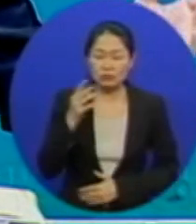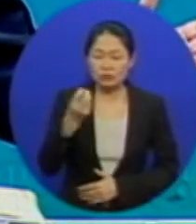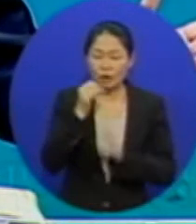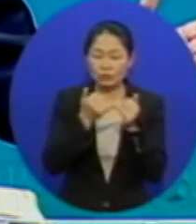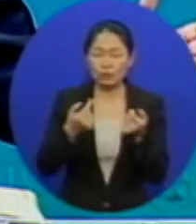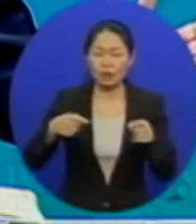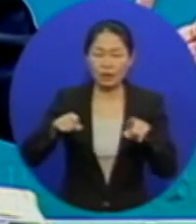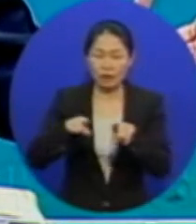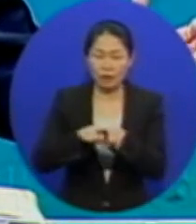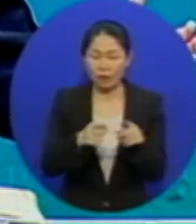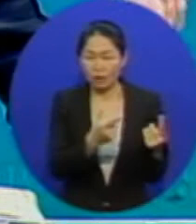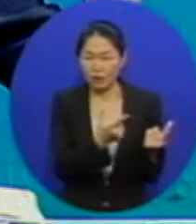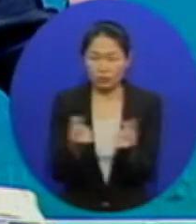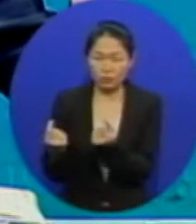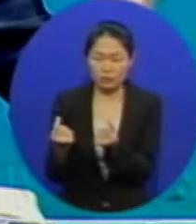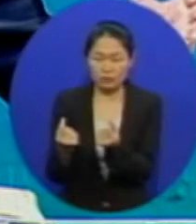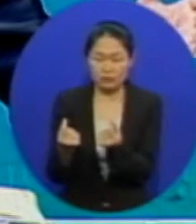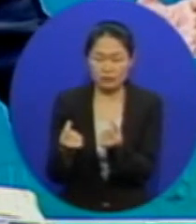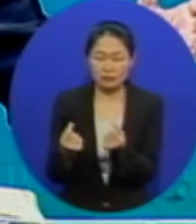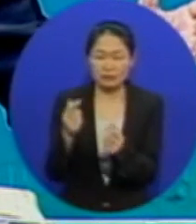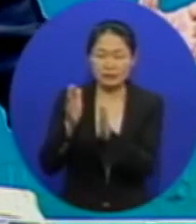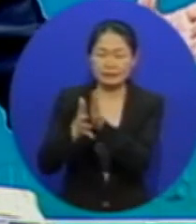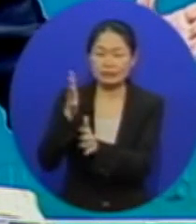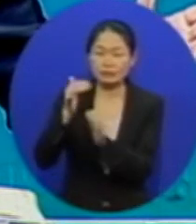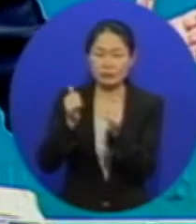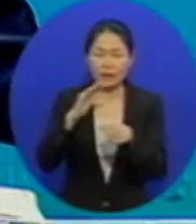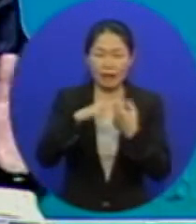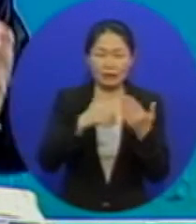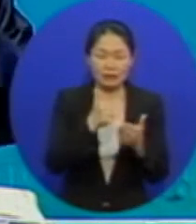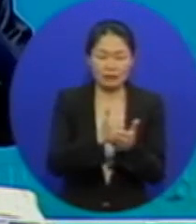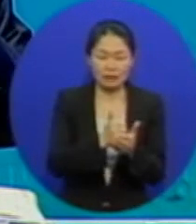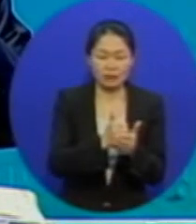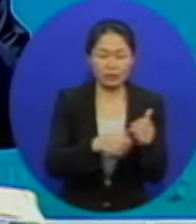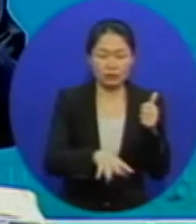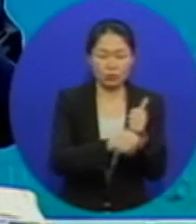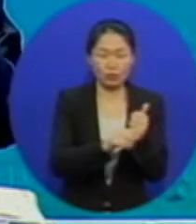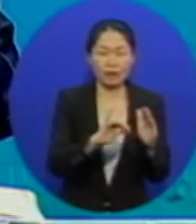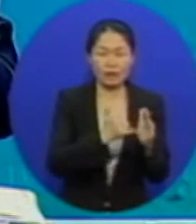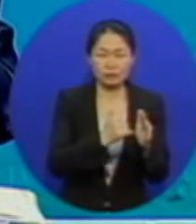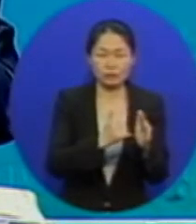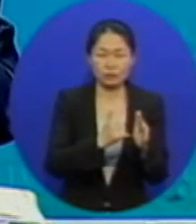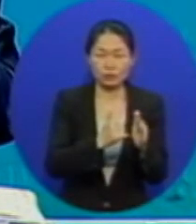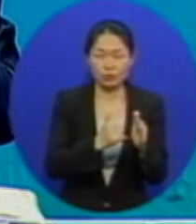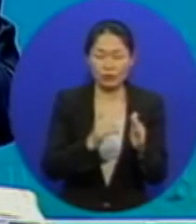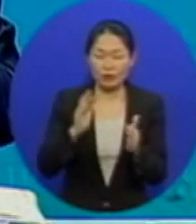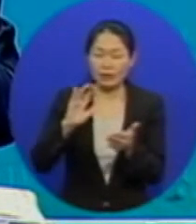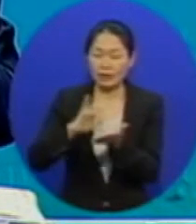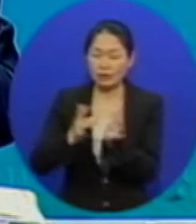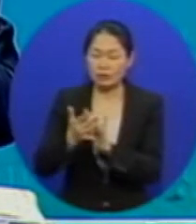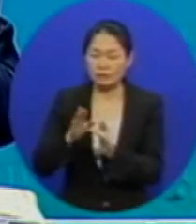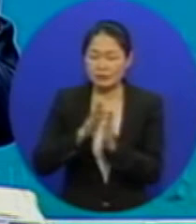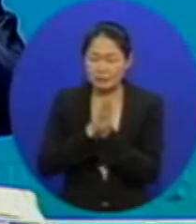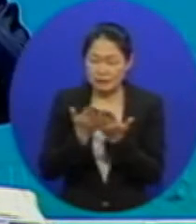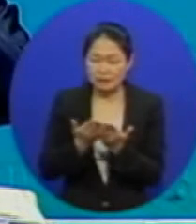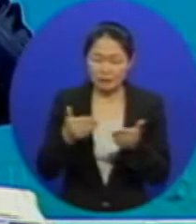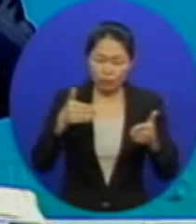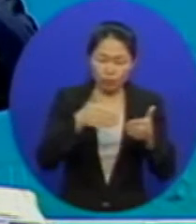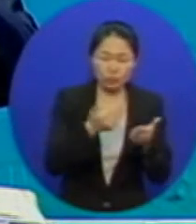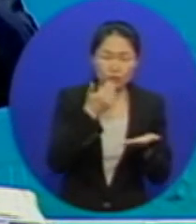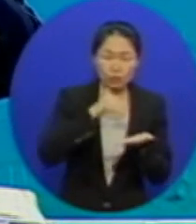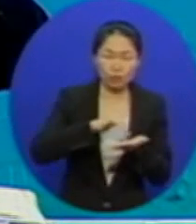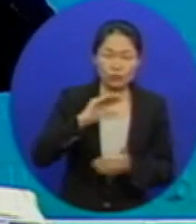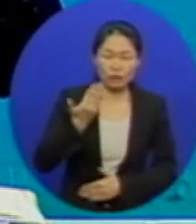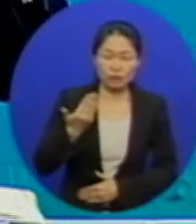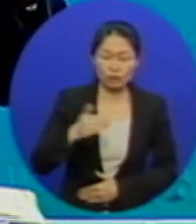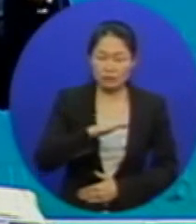동일한 시민이 고 하나님의 권속 이라 예수님이 친히 모퉁이 돌이 되셨고 그 안에서